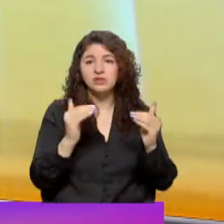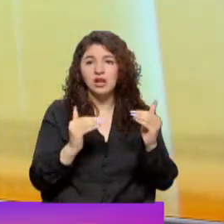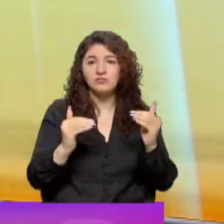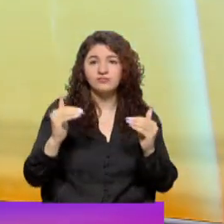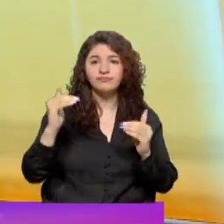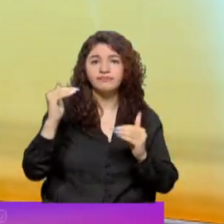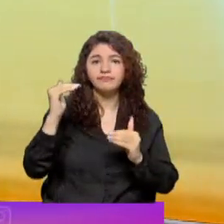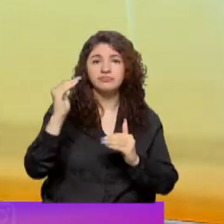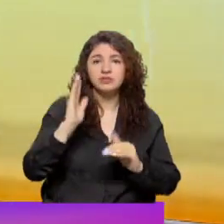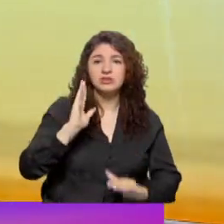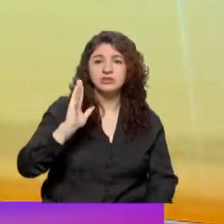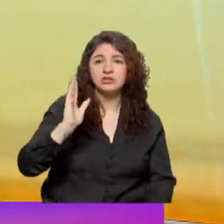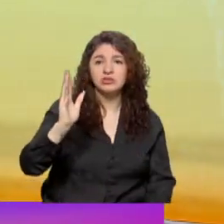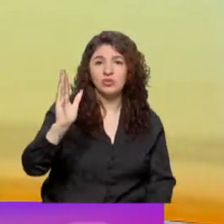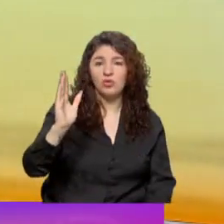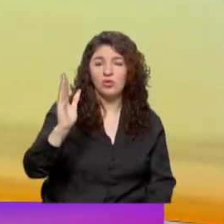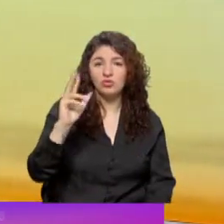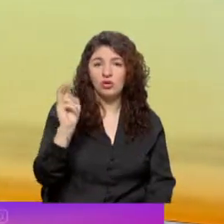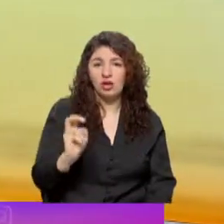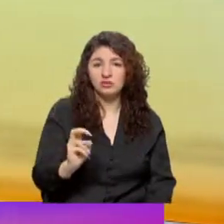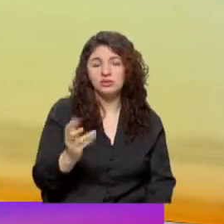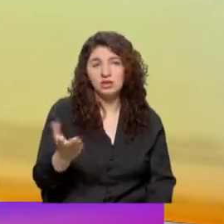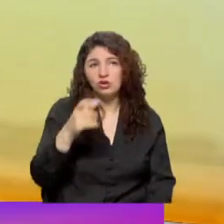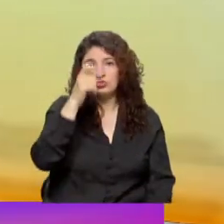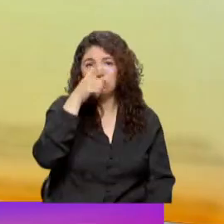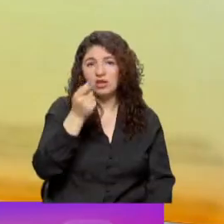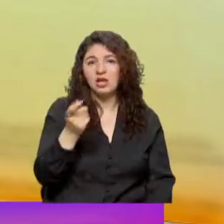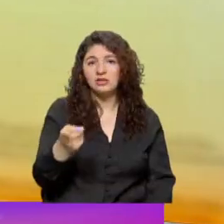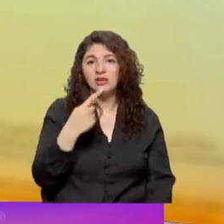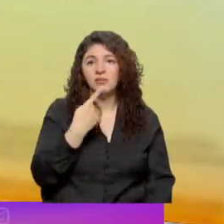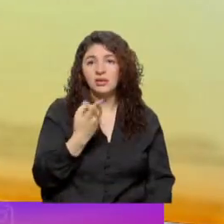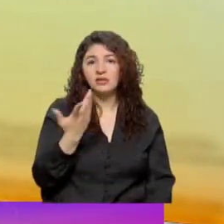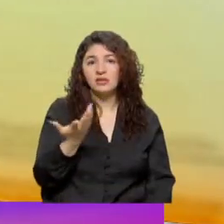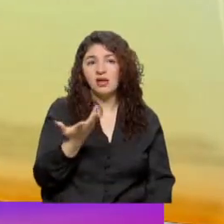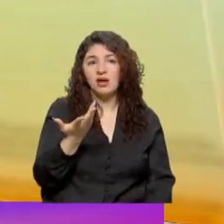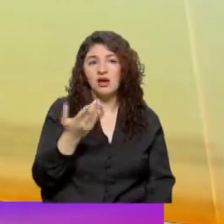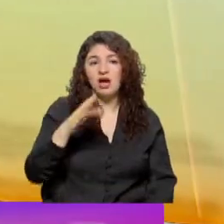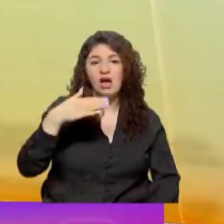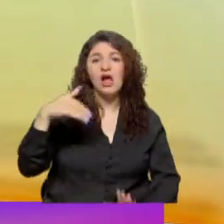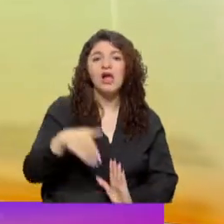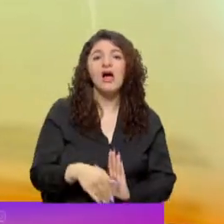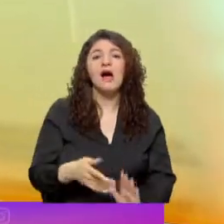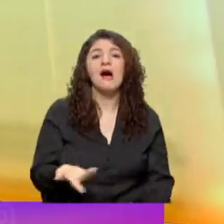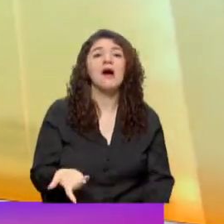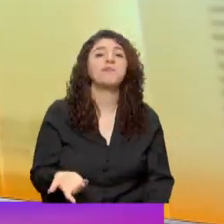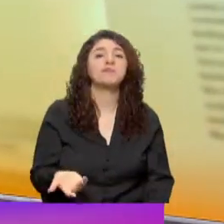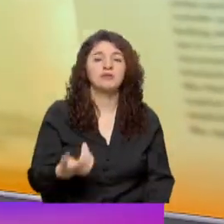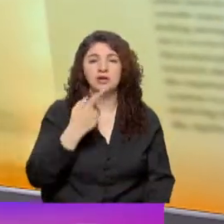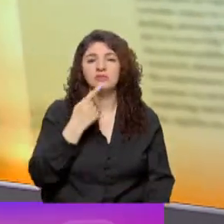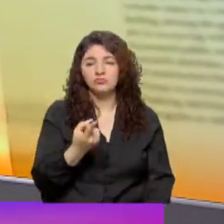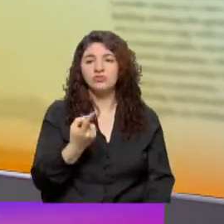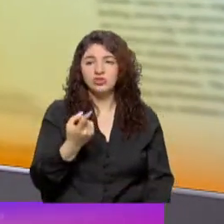doğru ilerliyor dolar yani Türk Lirası Demek ki daha da dibini görmemişiz diyelim